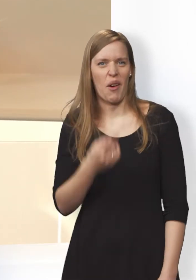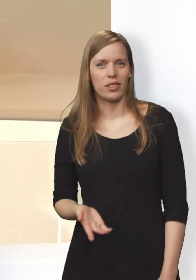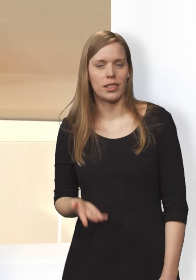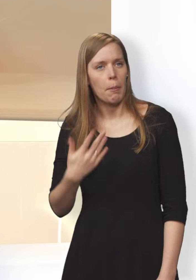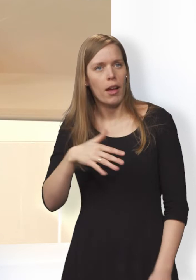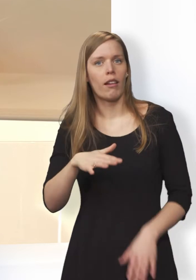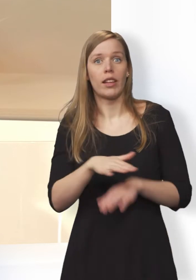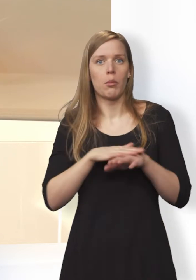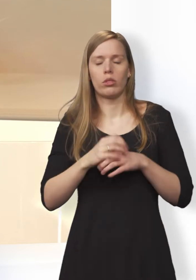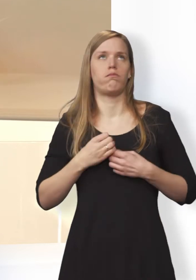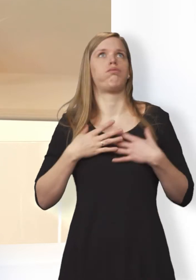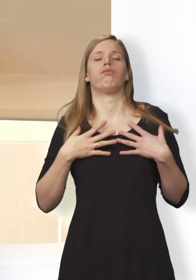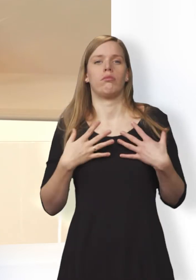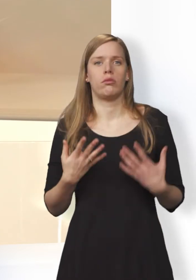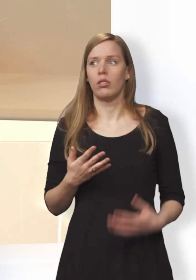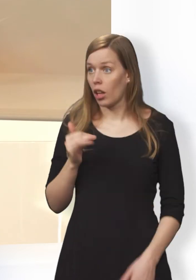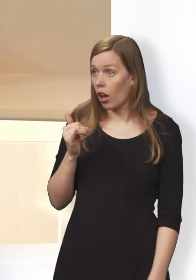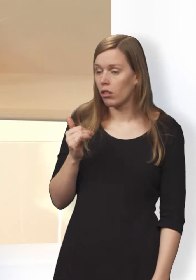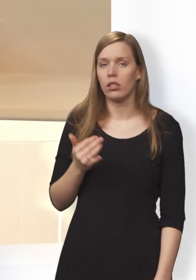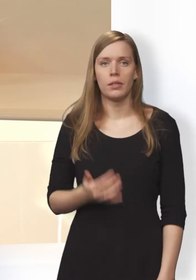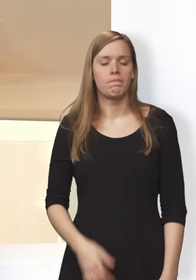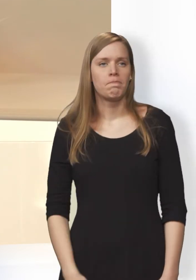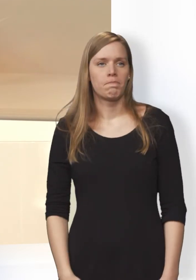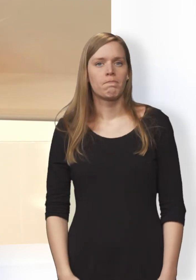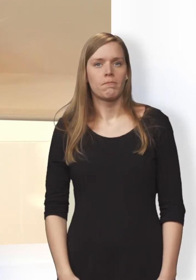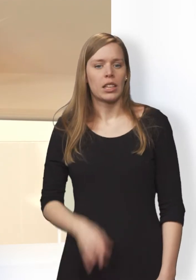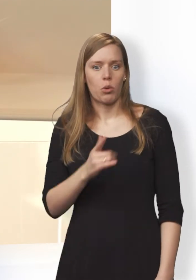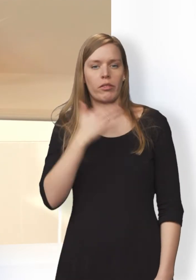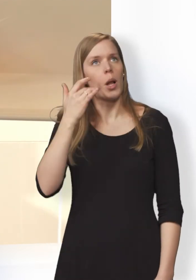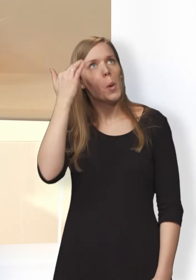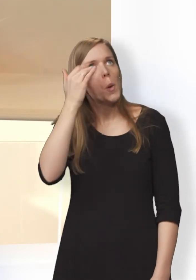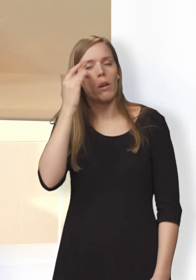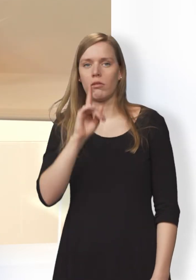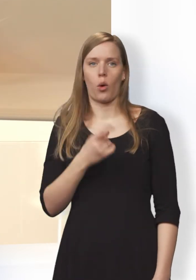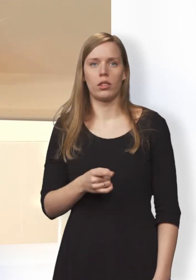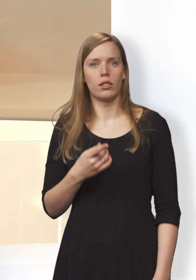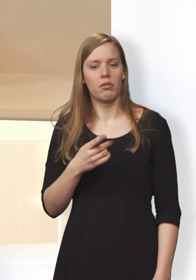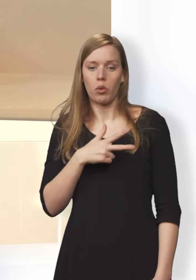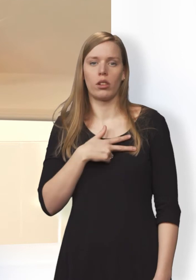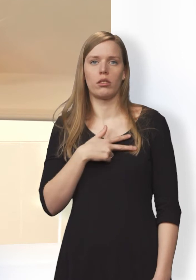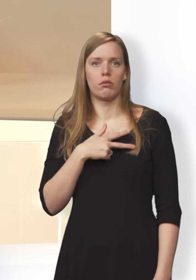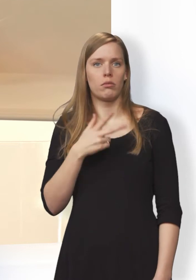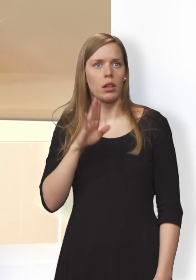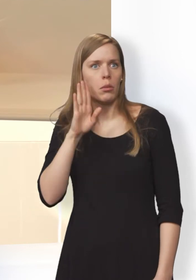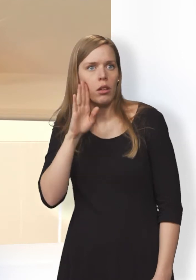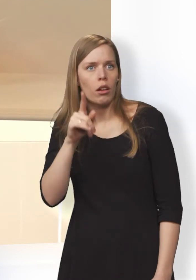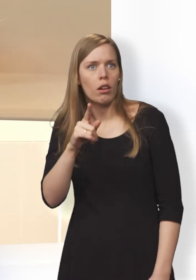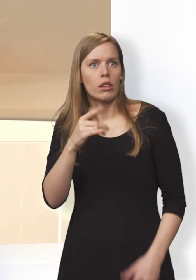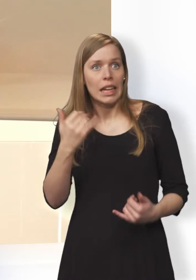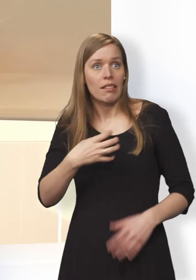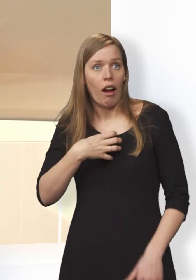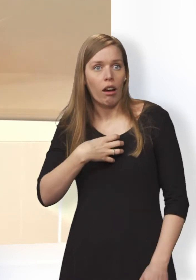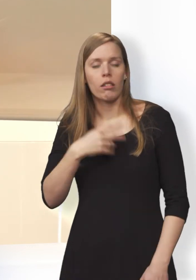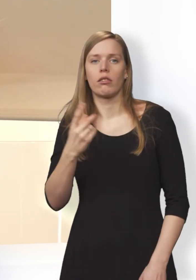ist mehr emotional was man dadurch macht wir also ich hab da nicht so viel darüber nachgedacht sondern das war mehr emotional dass mein mann hier